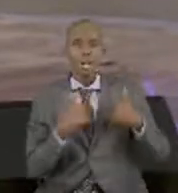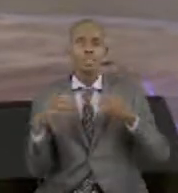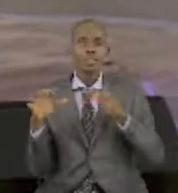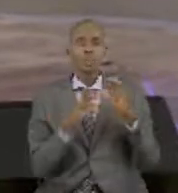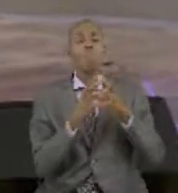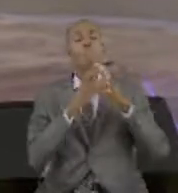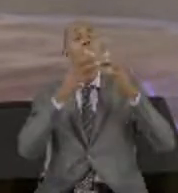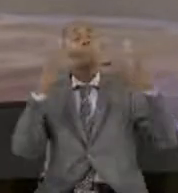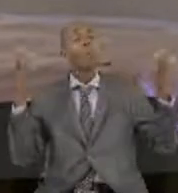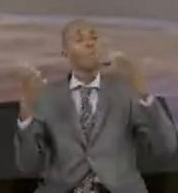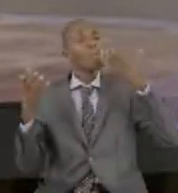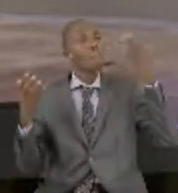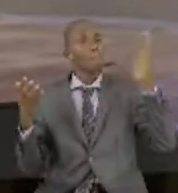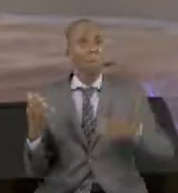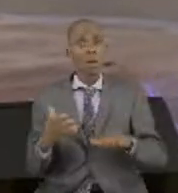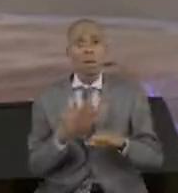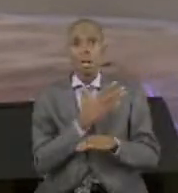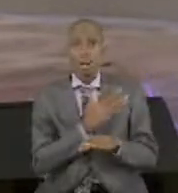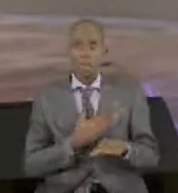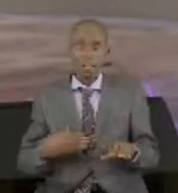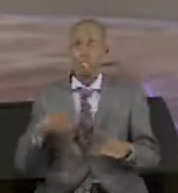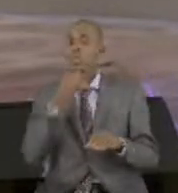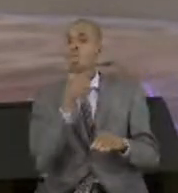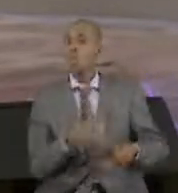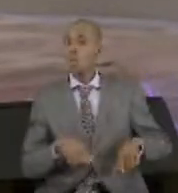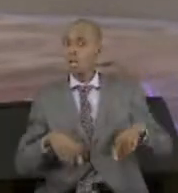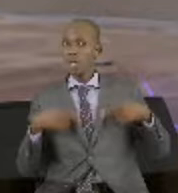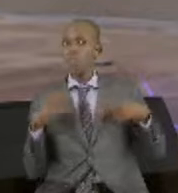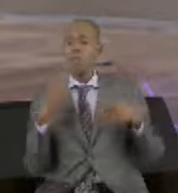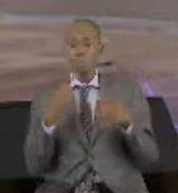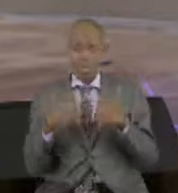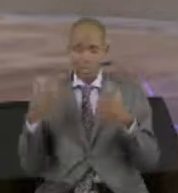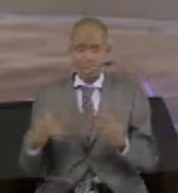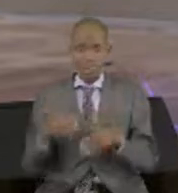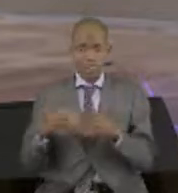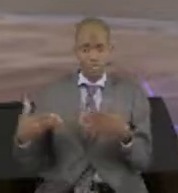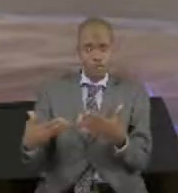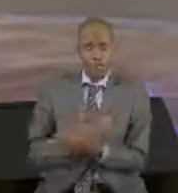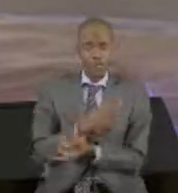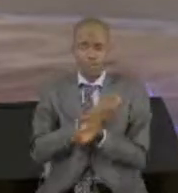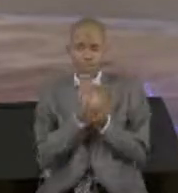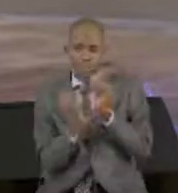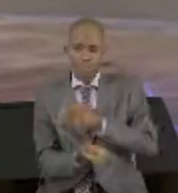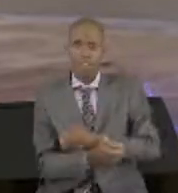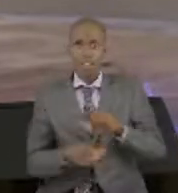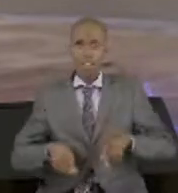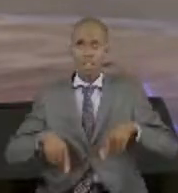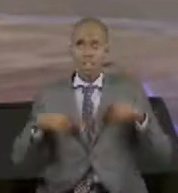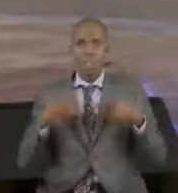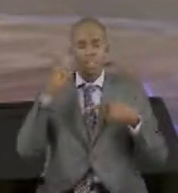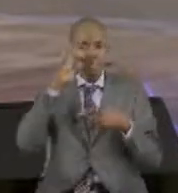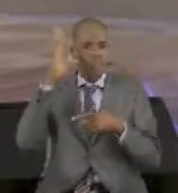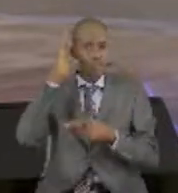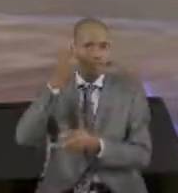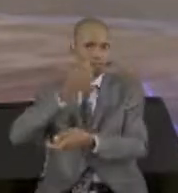fait tant de mal. Maintenant, il, dans la bonne vie maintenant, la vie convertie, dans la vie régénérée maintenant, il va